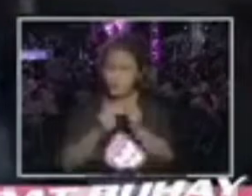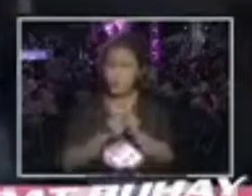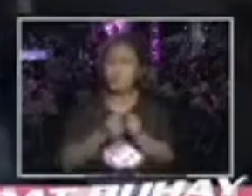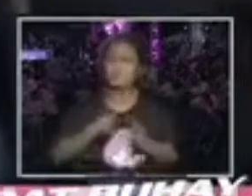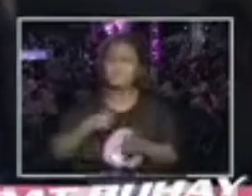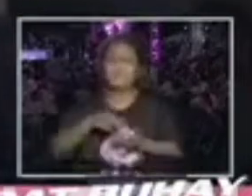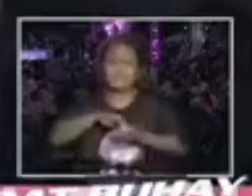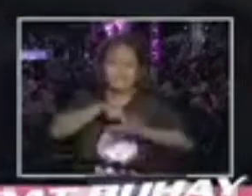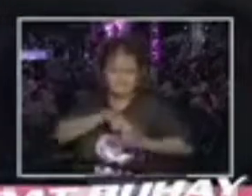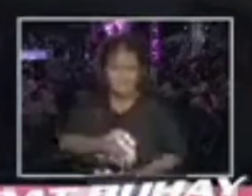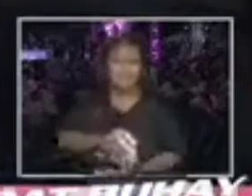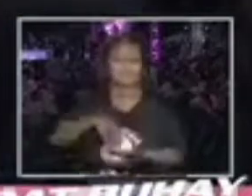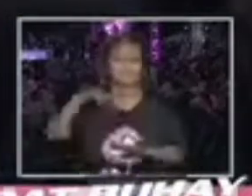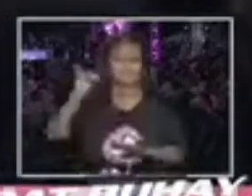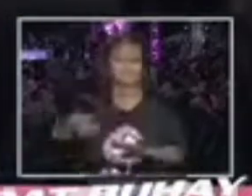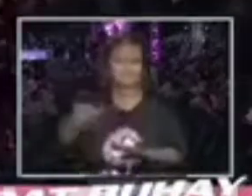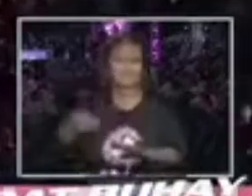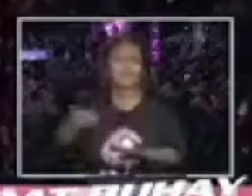tumataya ako.